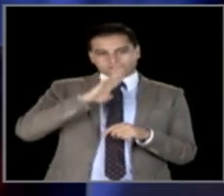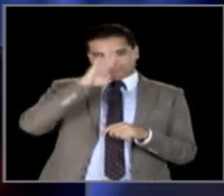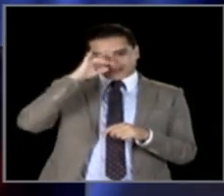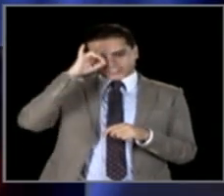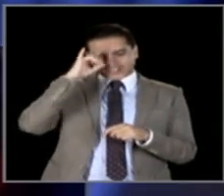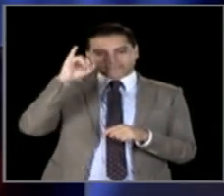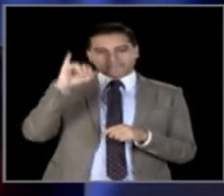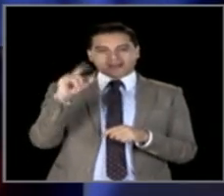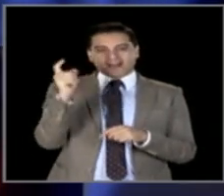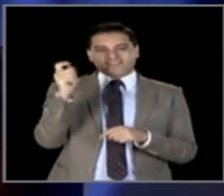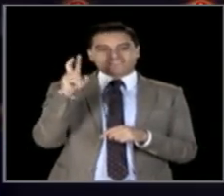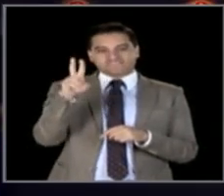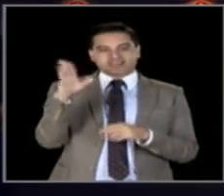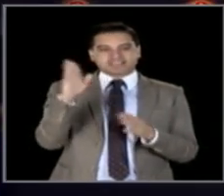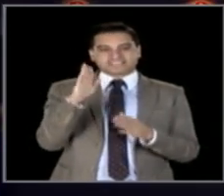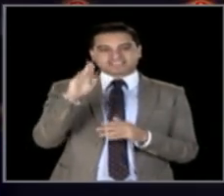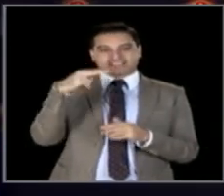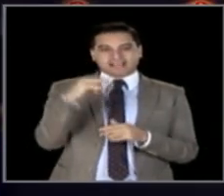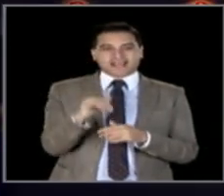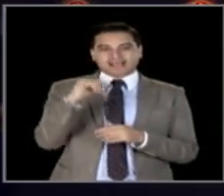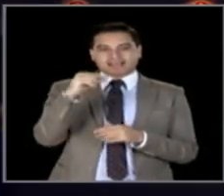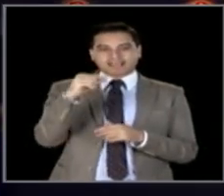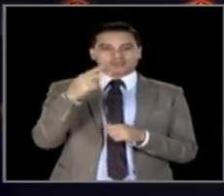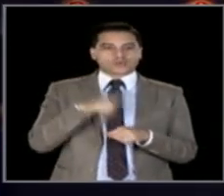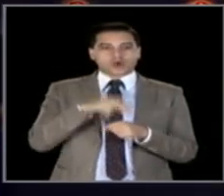ميرفت سعيد، والراوي كان